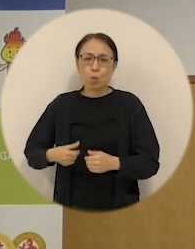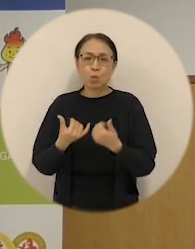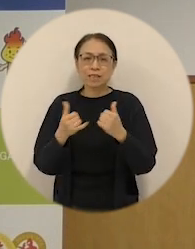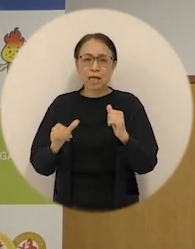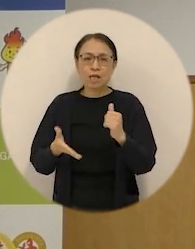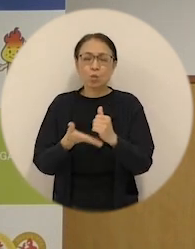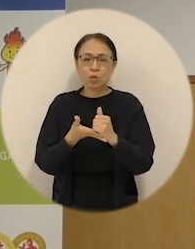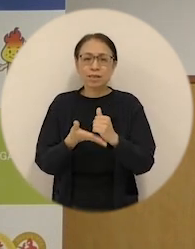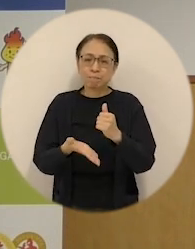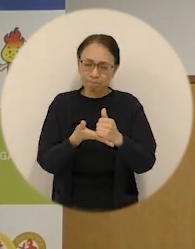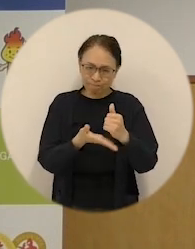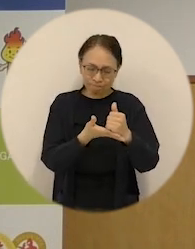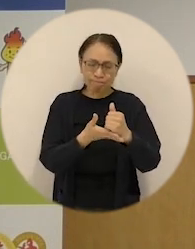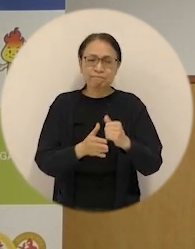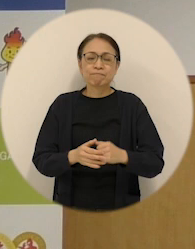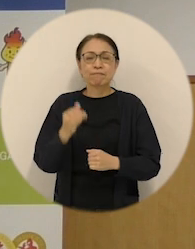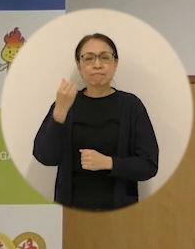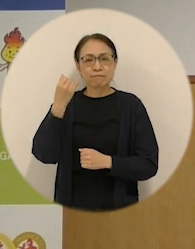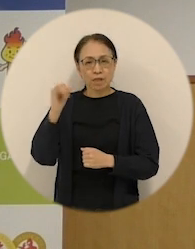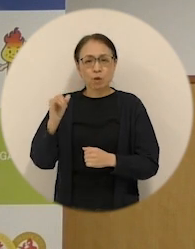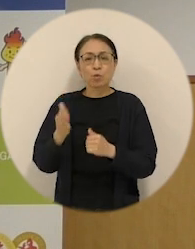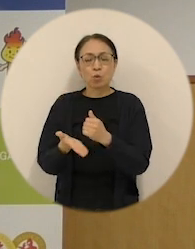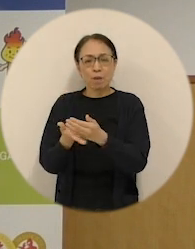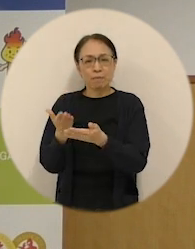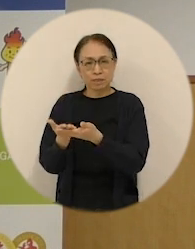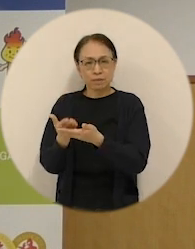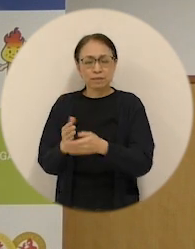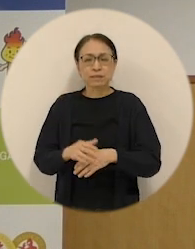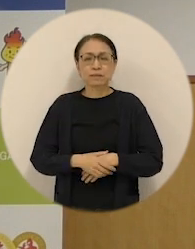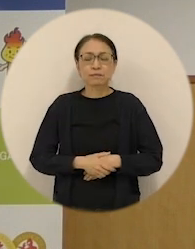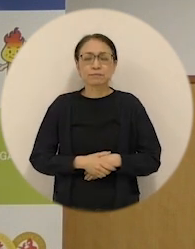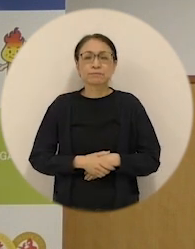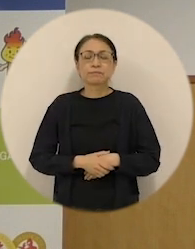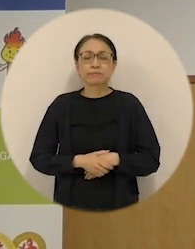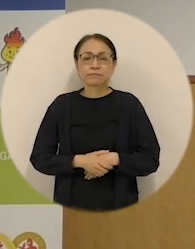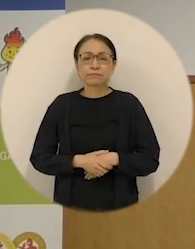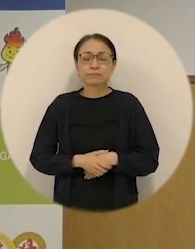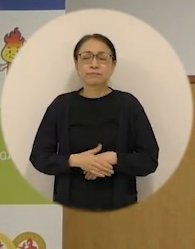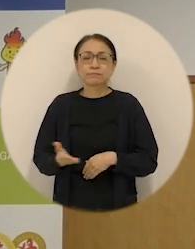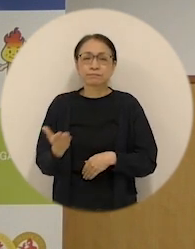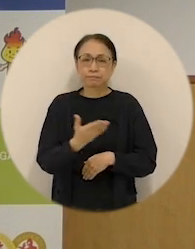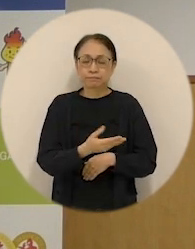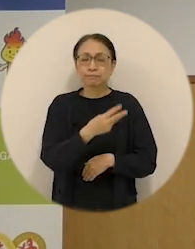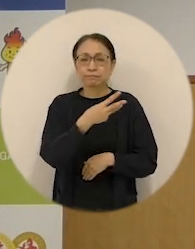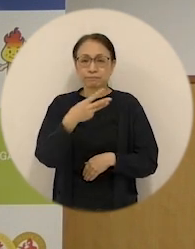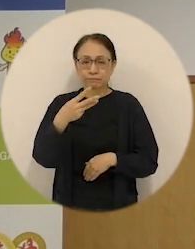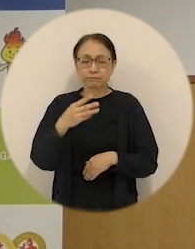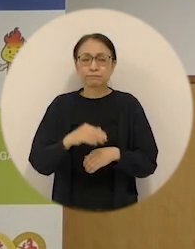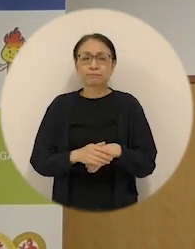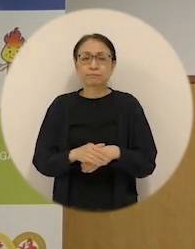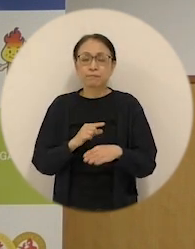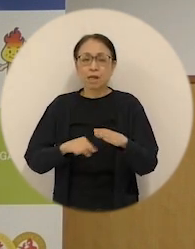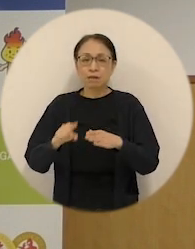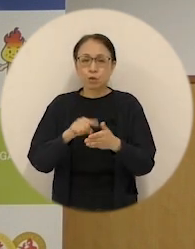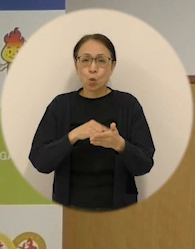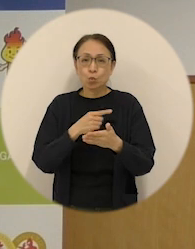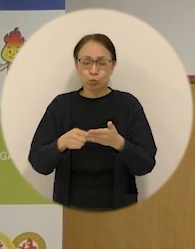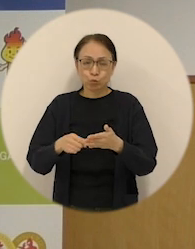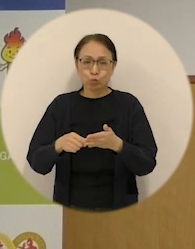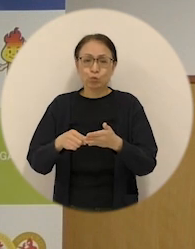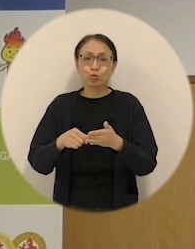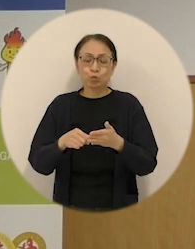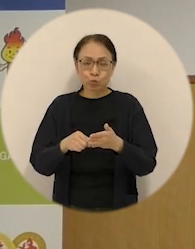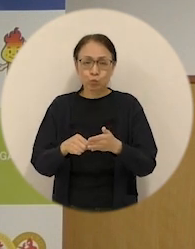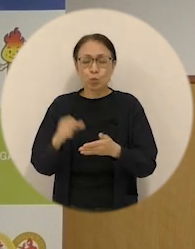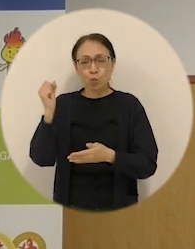案するものであります。次に議案第3号、専決処分の承認を求めることについてであります